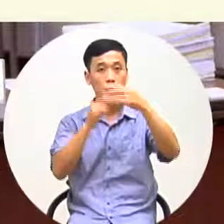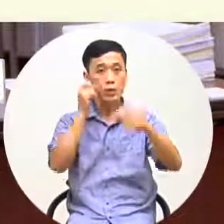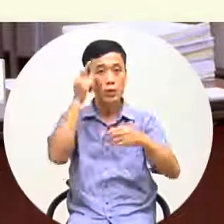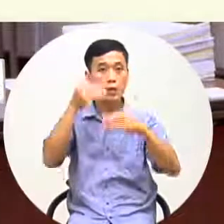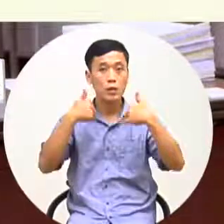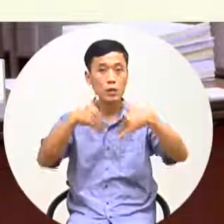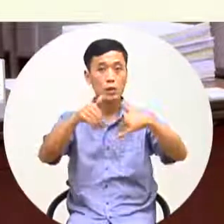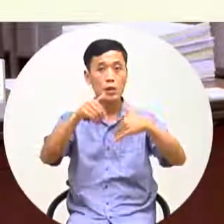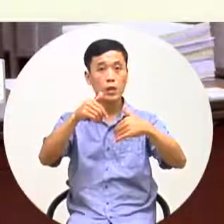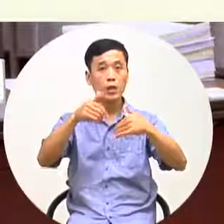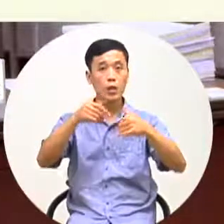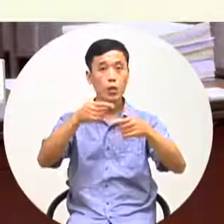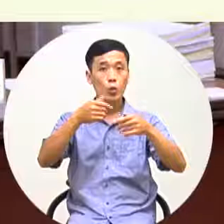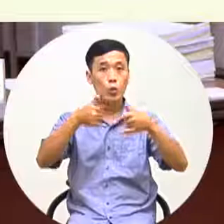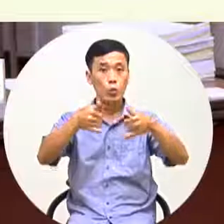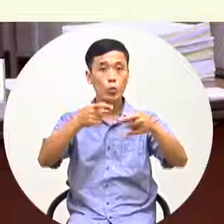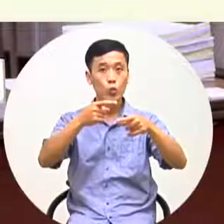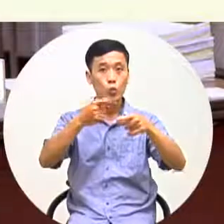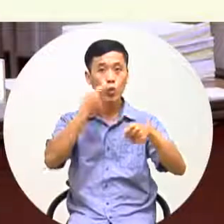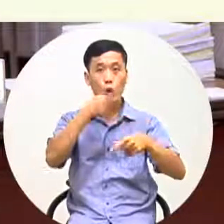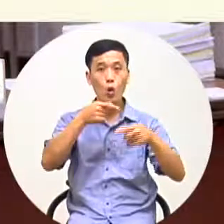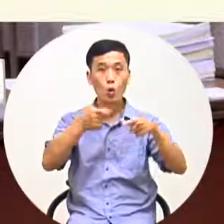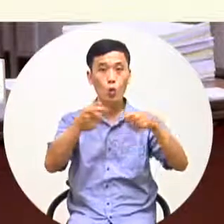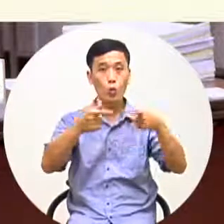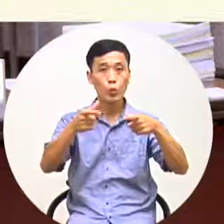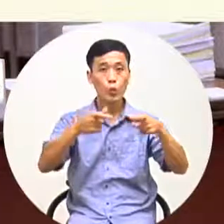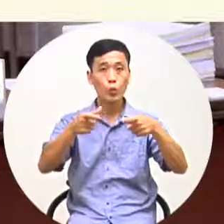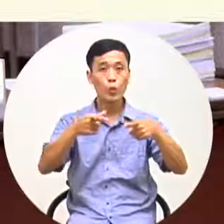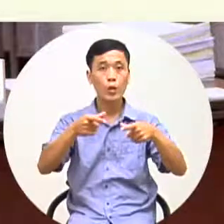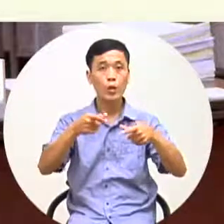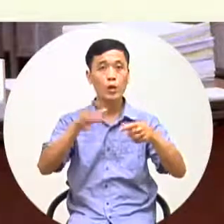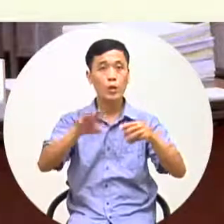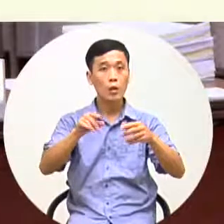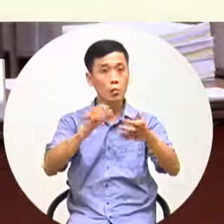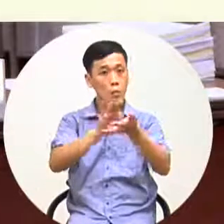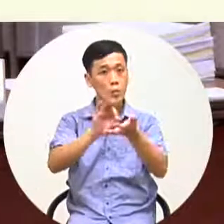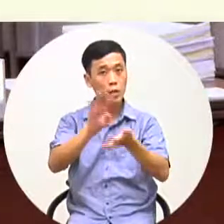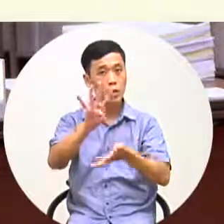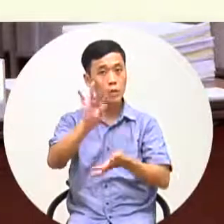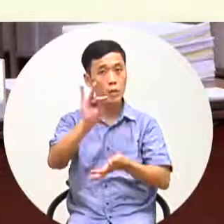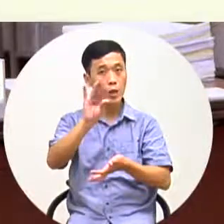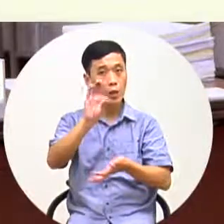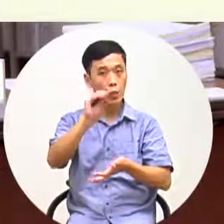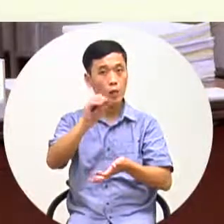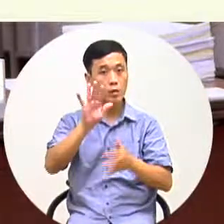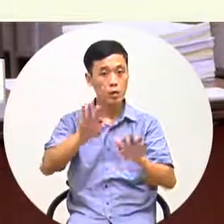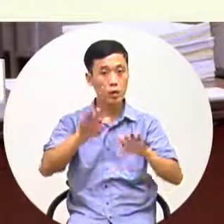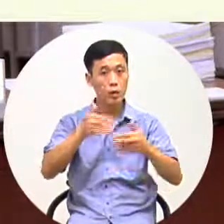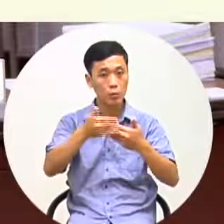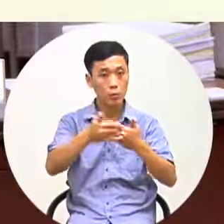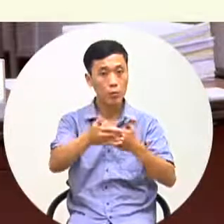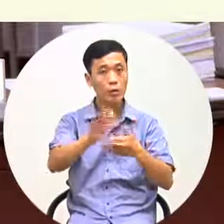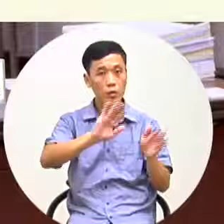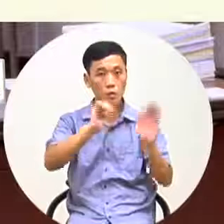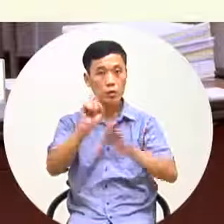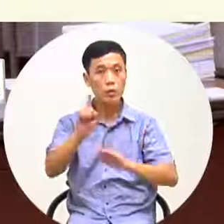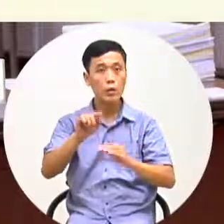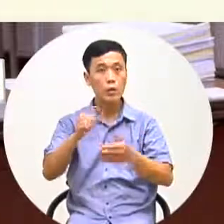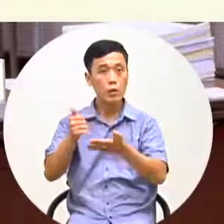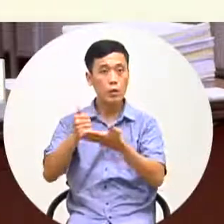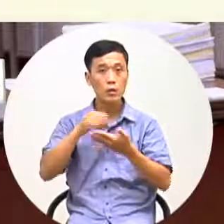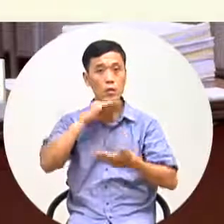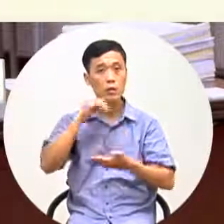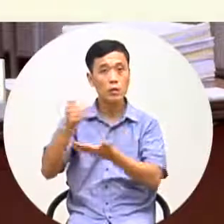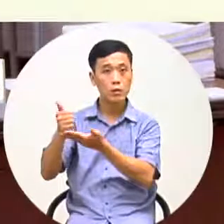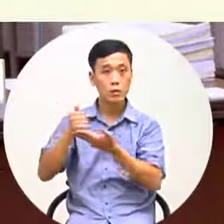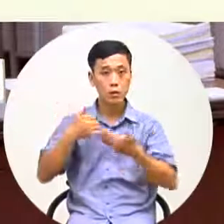费400万，哦，目前资金进度咧，哈，咱等下甲请咱的。哎，迄个新工处点点吼，啊，来做一个说明。啊，